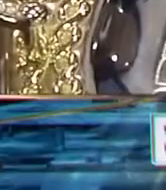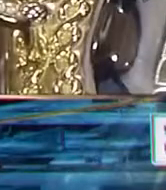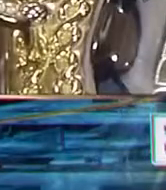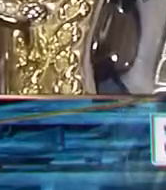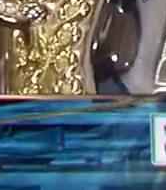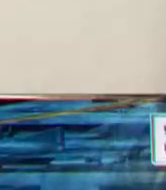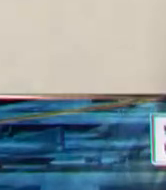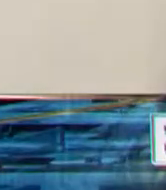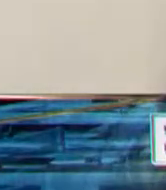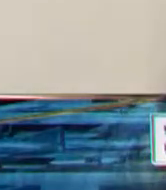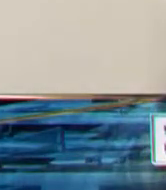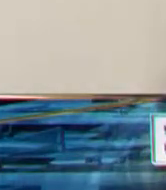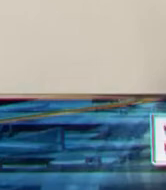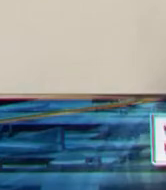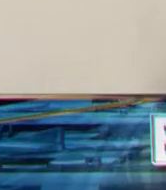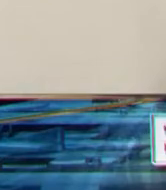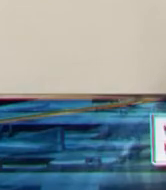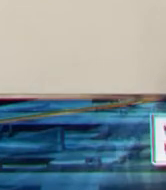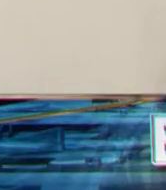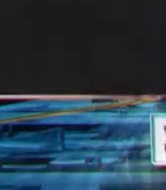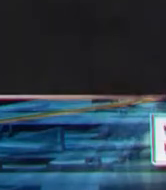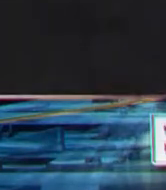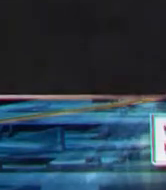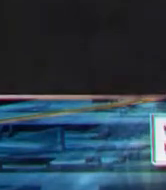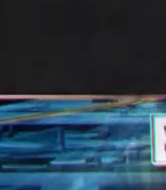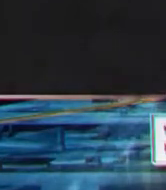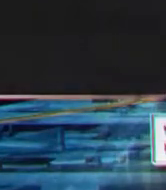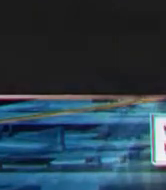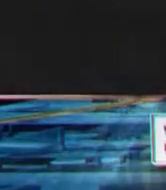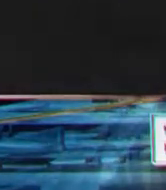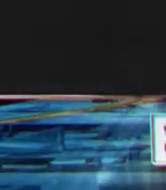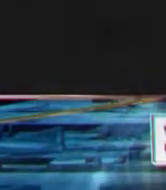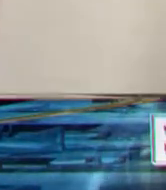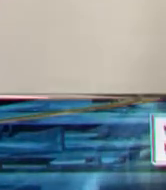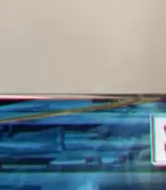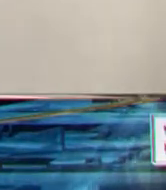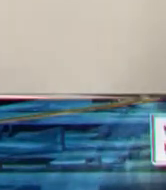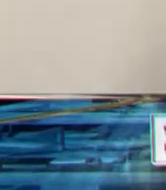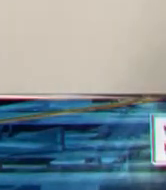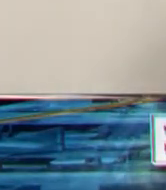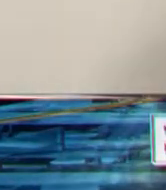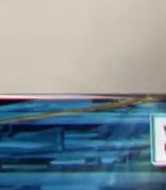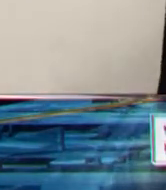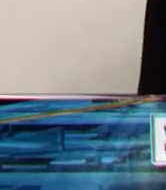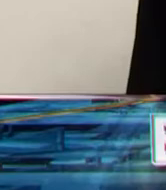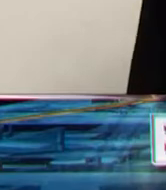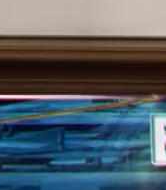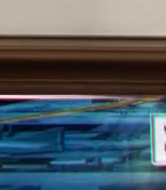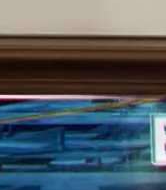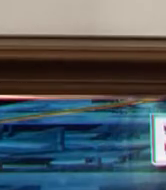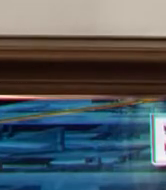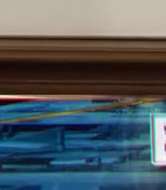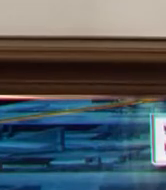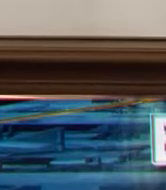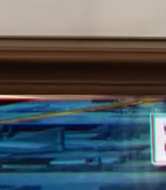Тәуелсіз Қазақстанның тұңғыш рет бас мүфти атанған Рәтбек Қажы 80 жаста. Бүгін Абызғартқа президент жарлығымен парасат